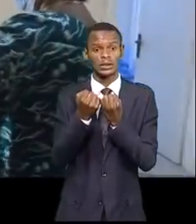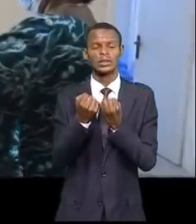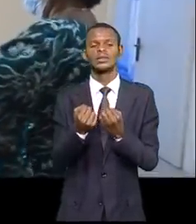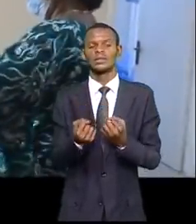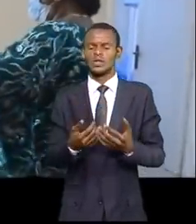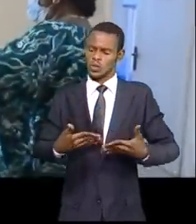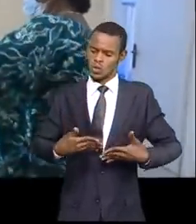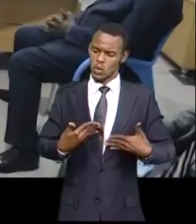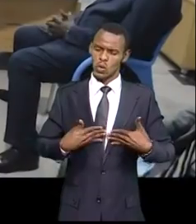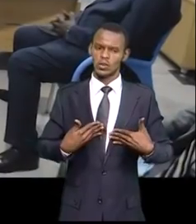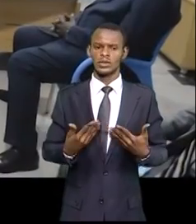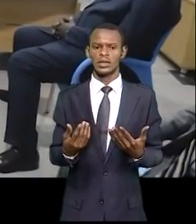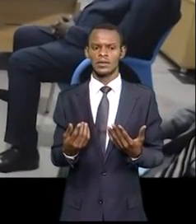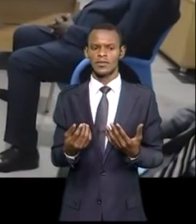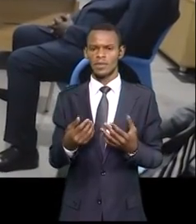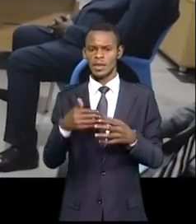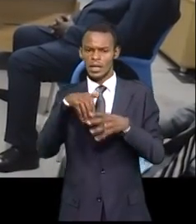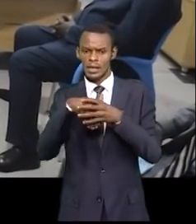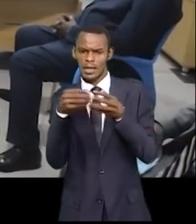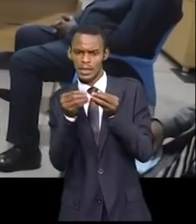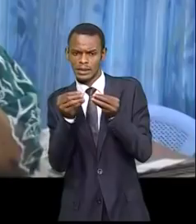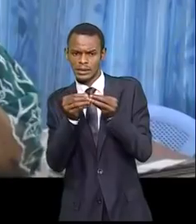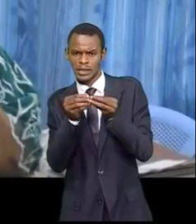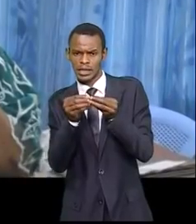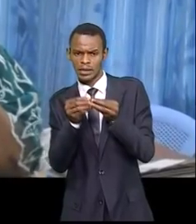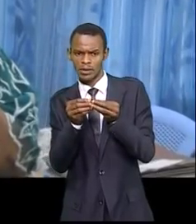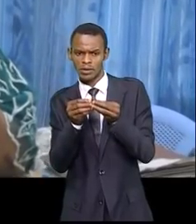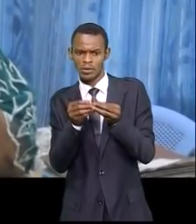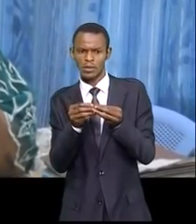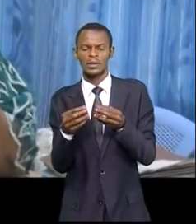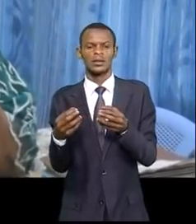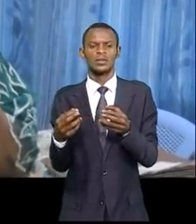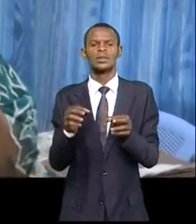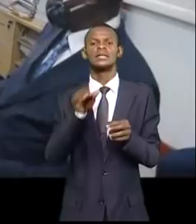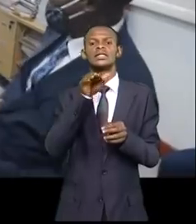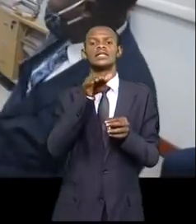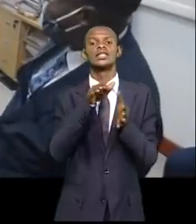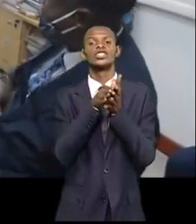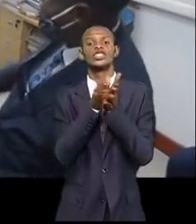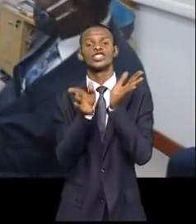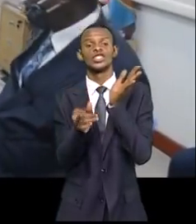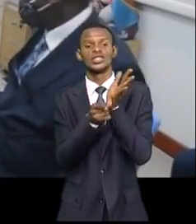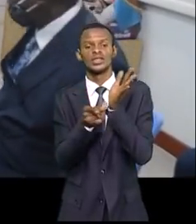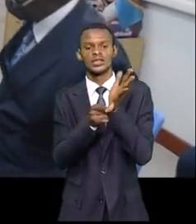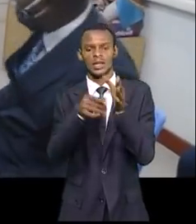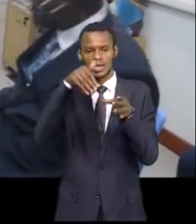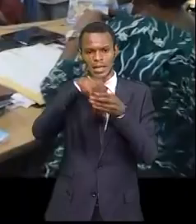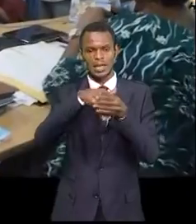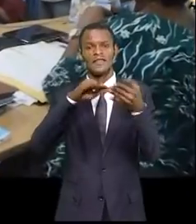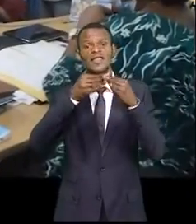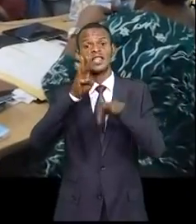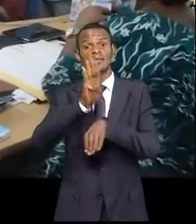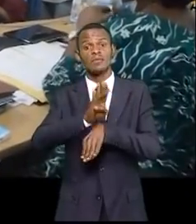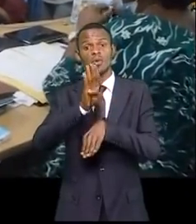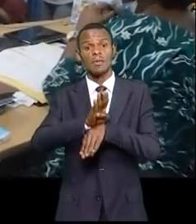cérémonie de réception de sa délégation lundi au bureau administratif de boma c'est plan est axé sur 7 aux points forts à